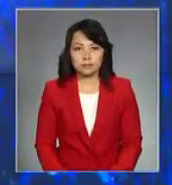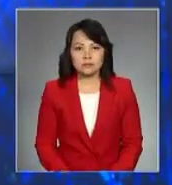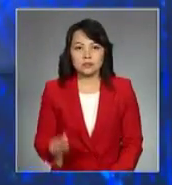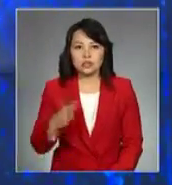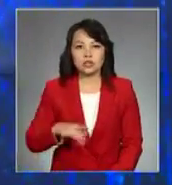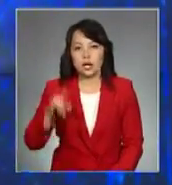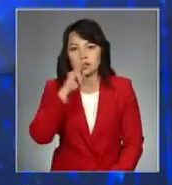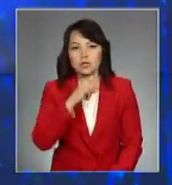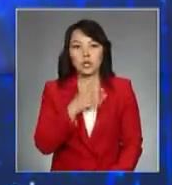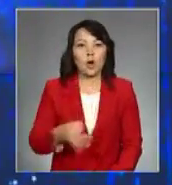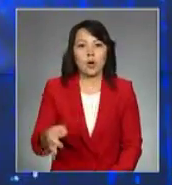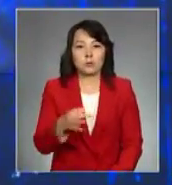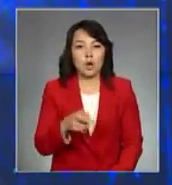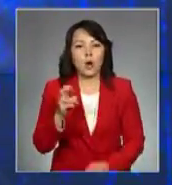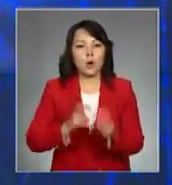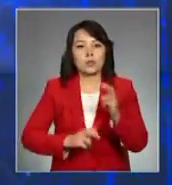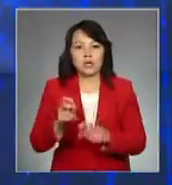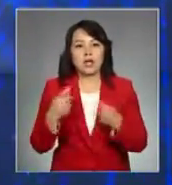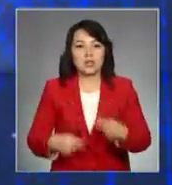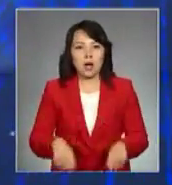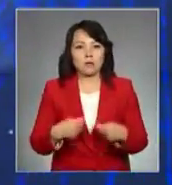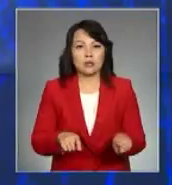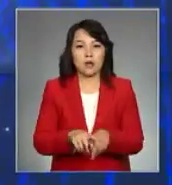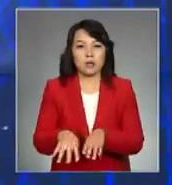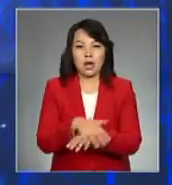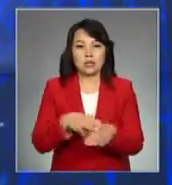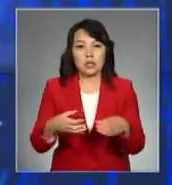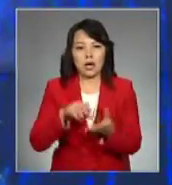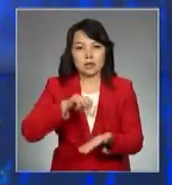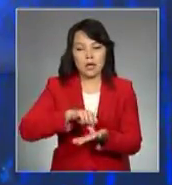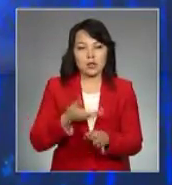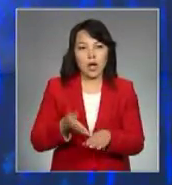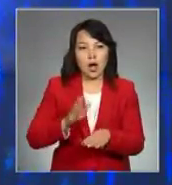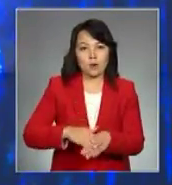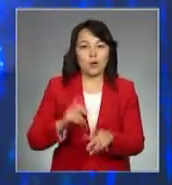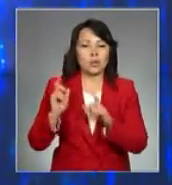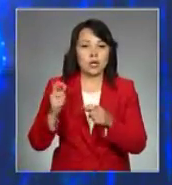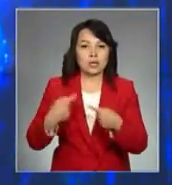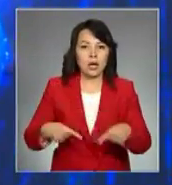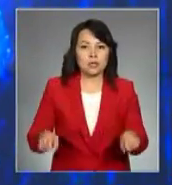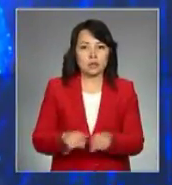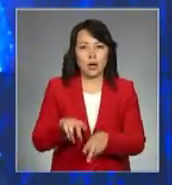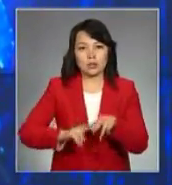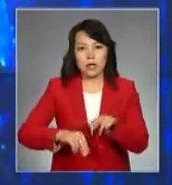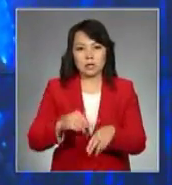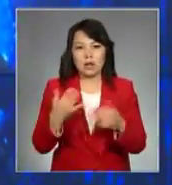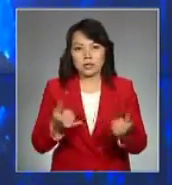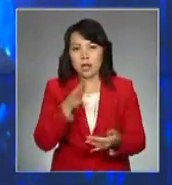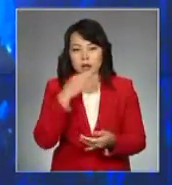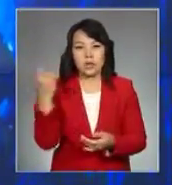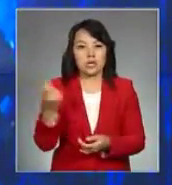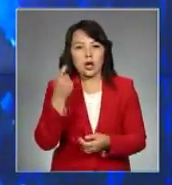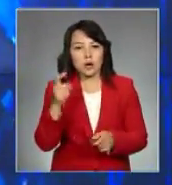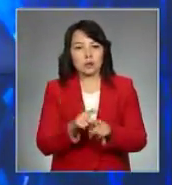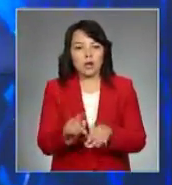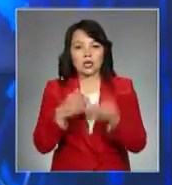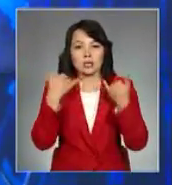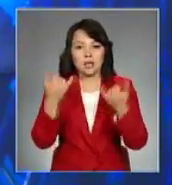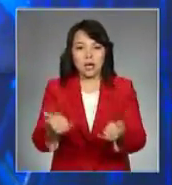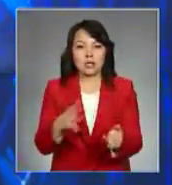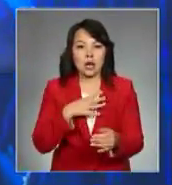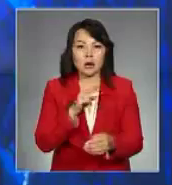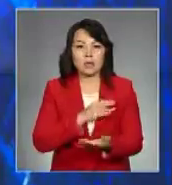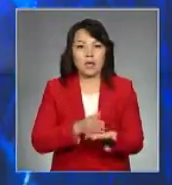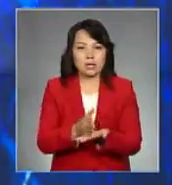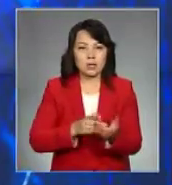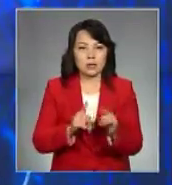Шығыс Қазақстан облысында өндірілетін тауардың басым бөлігін ауыр өнеркәсіп өнімі құрайды. Дегенмен күнделікті шаруашылық пен жеңіл өнеркәсіп